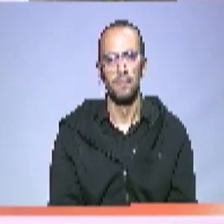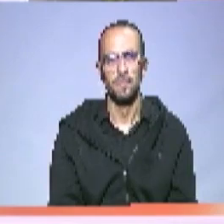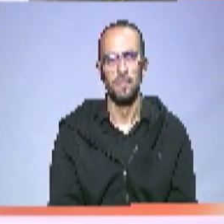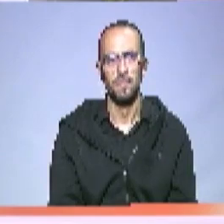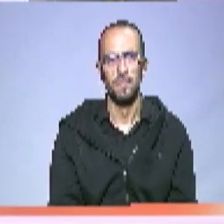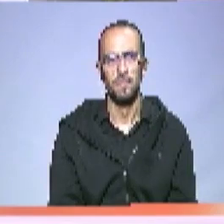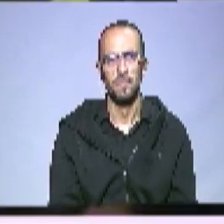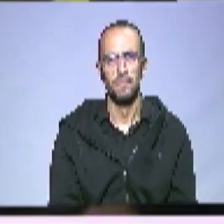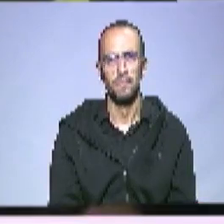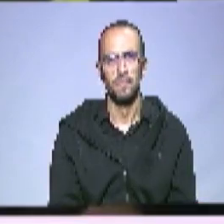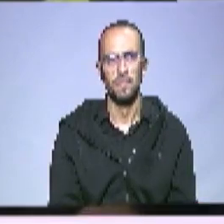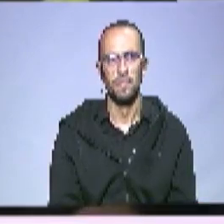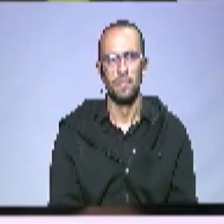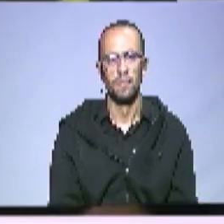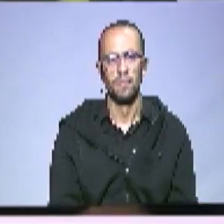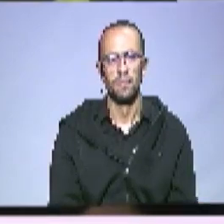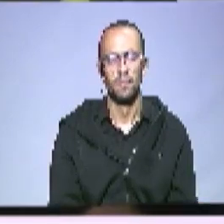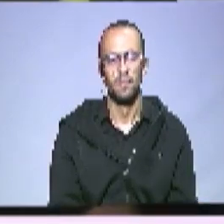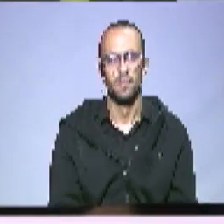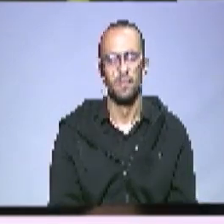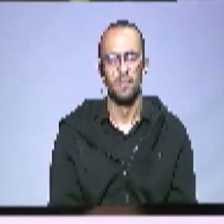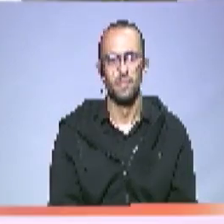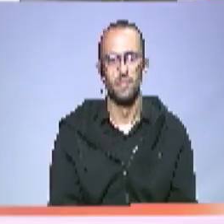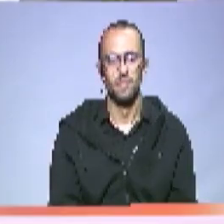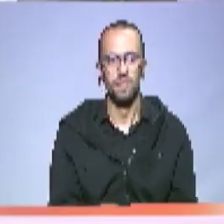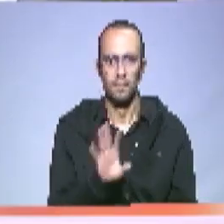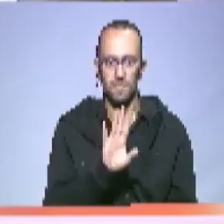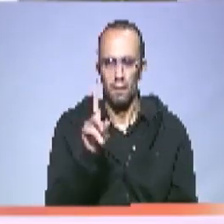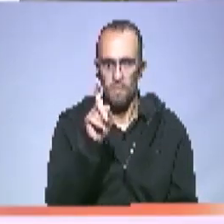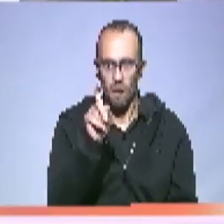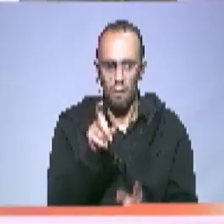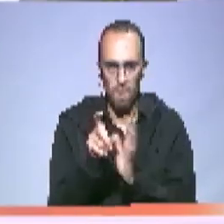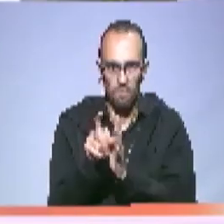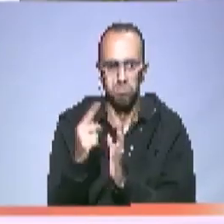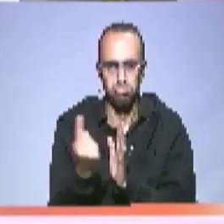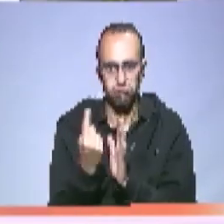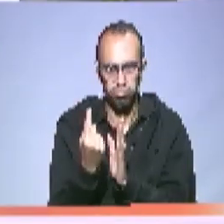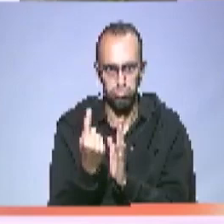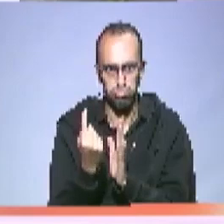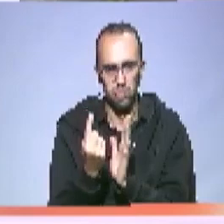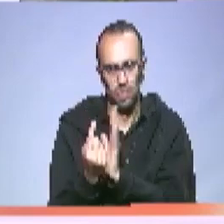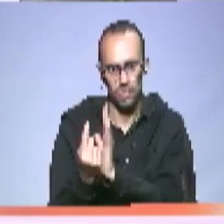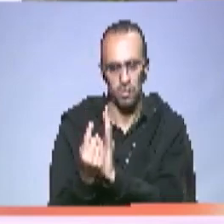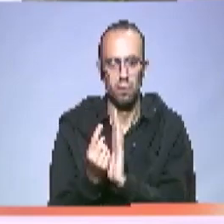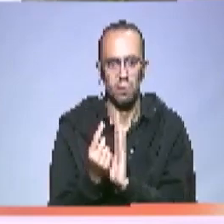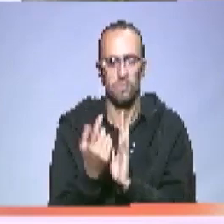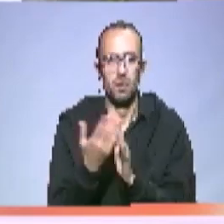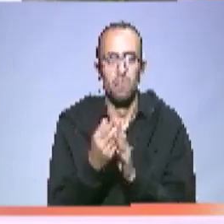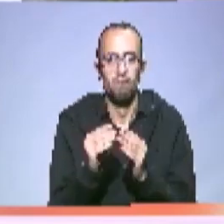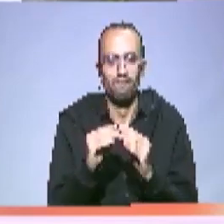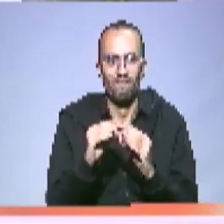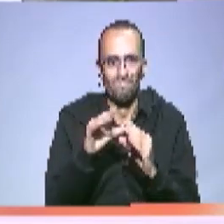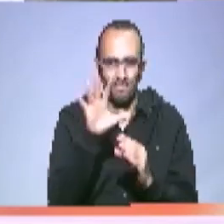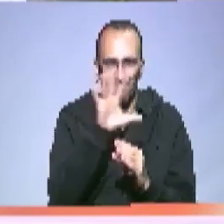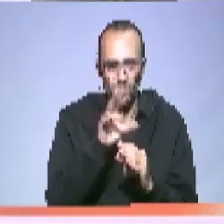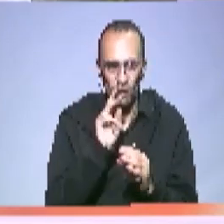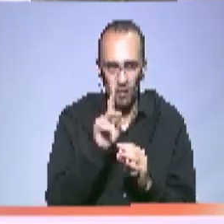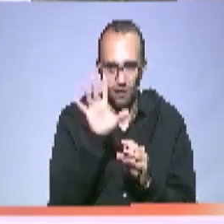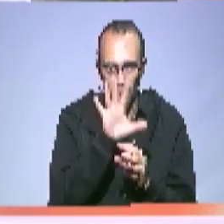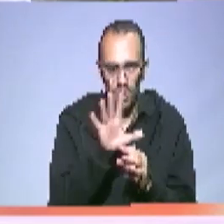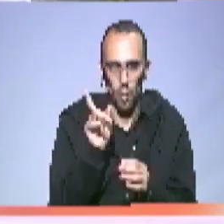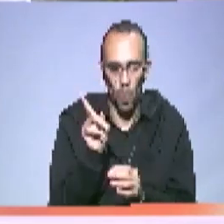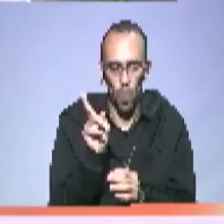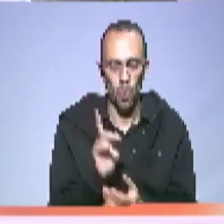وكده. كده حطينا المكونات السايلة مع بعضها يا شيف، وعلشان تدينا القوام اللي انت بتضربه دلوقتي. برافو